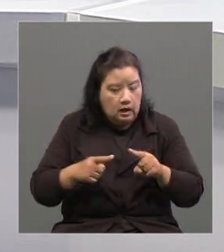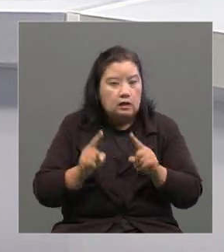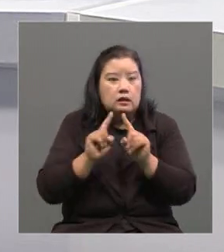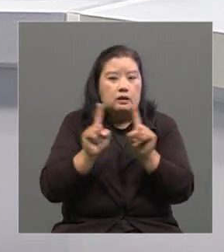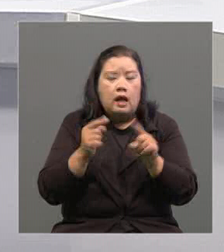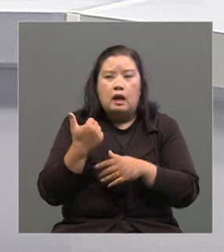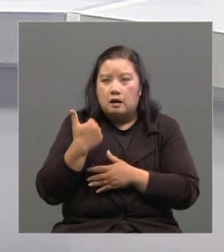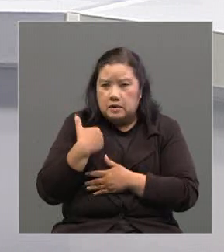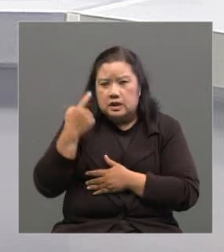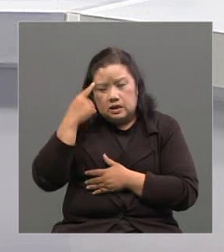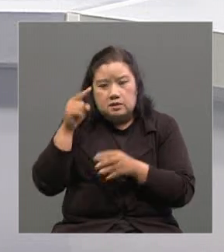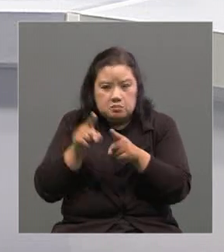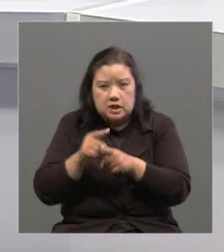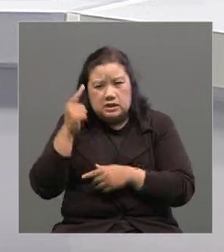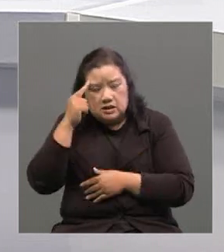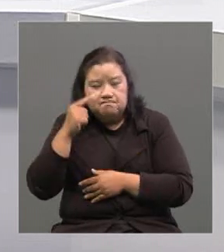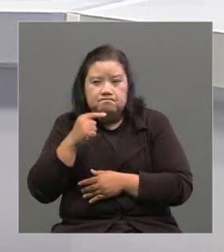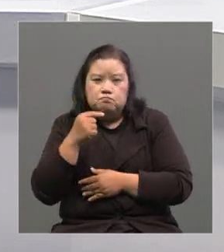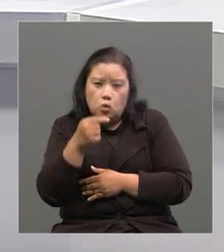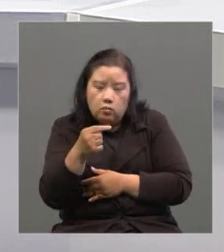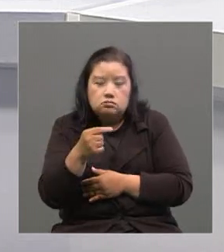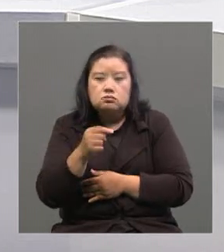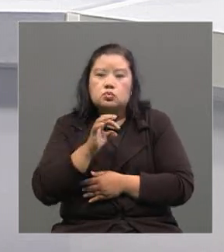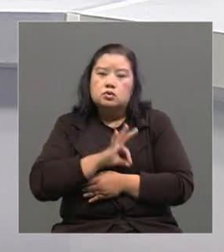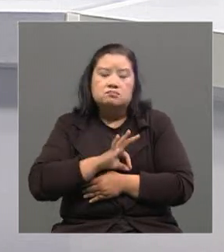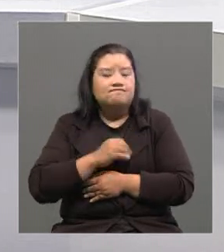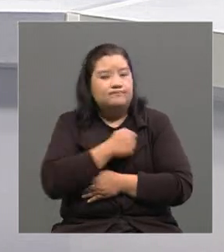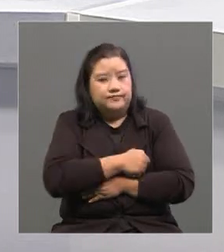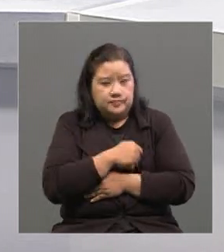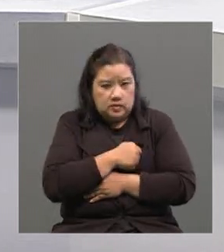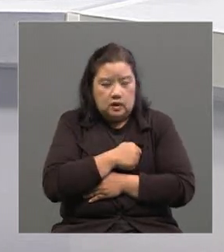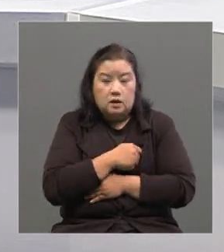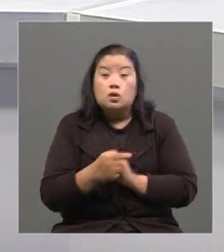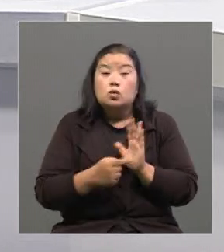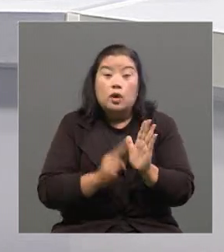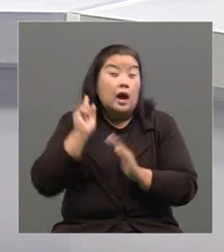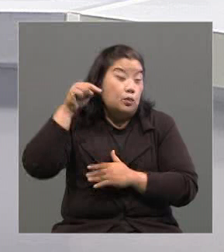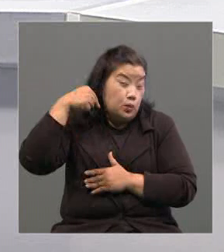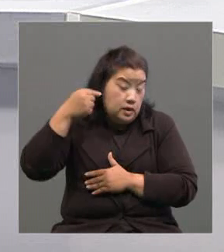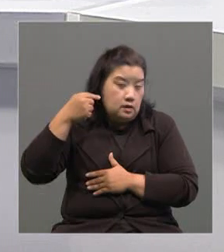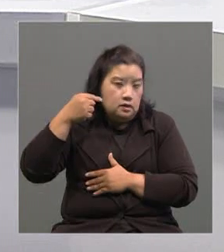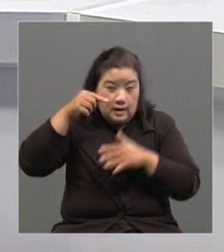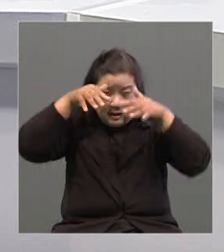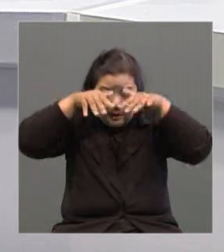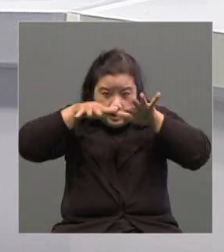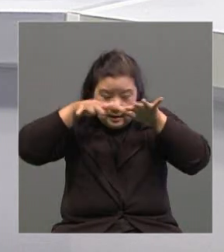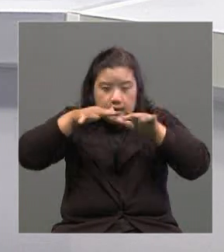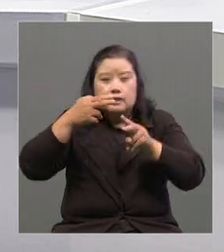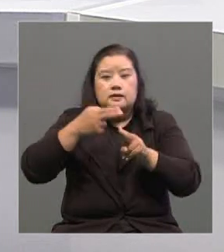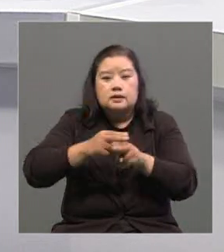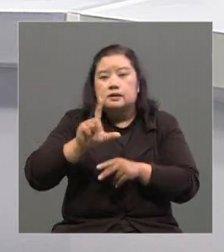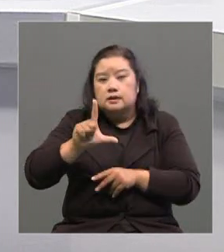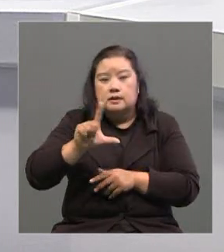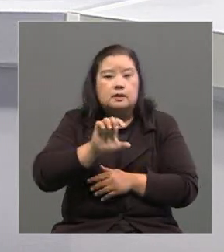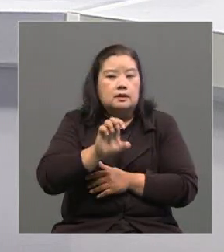งถึงจะไม่เห็นด้วยแต่ไปใช้คำพูดรุนแรงเกินไปเนี่ยมันก็กระทบกระเทือนจิตใจอย่างกรณีของคุณลีน่าจังมีโพสต์คลิปที่ต่อว่าแรง